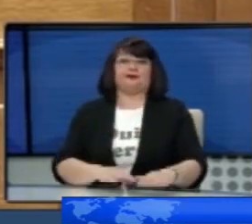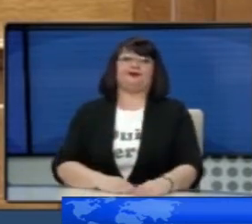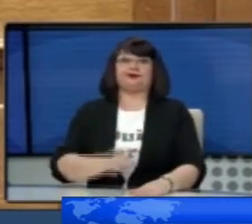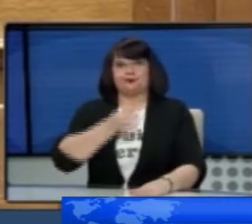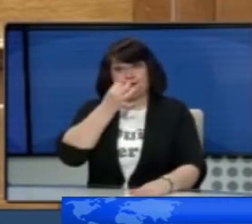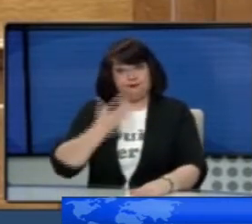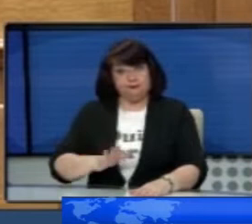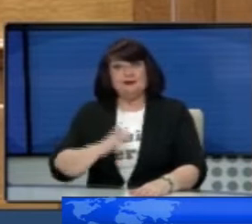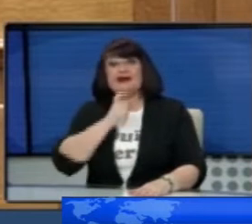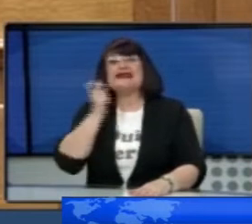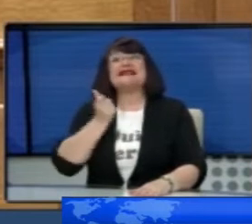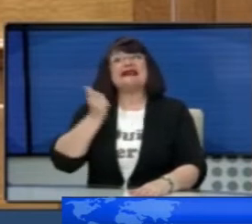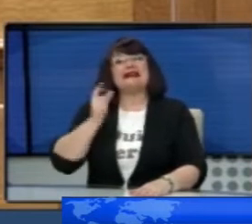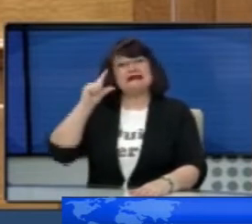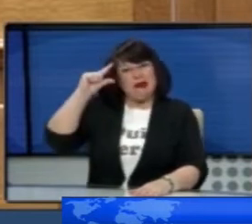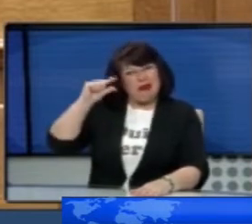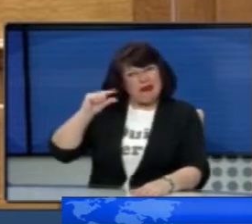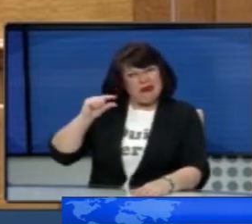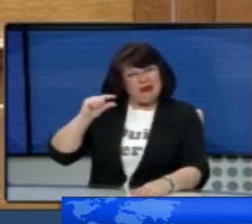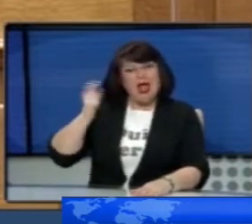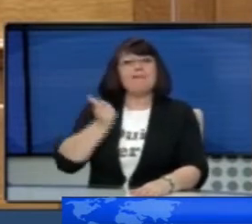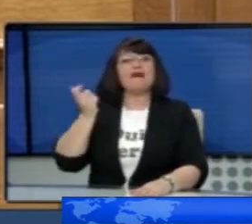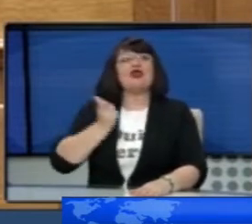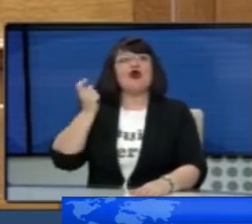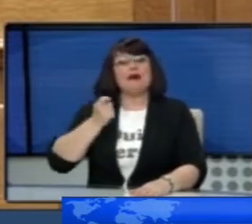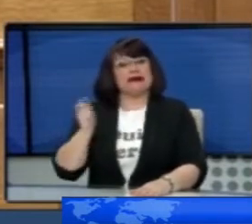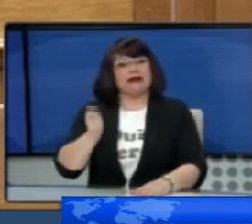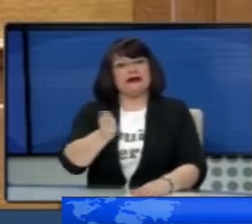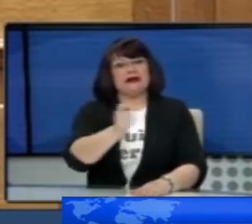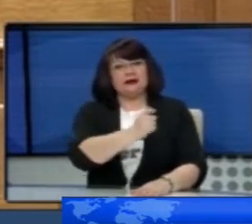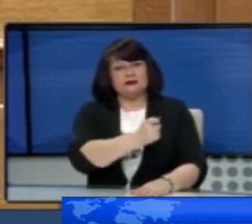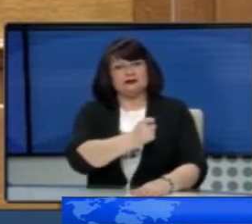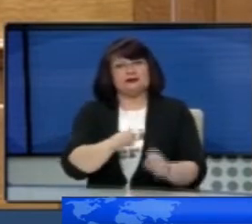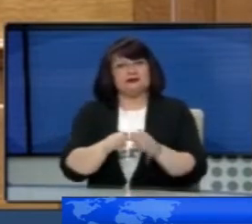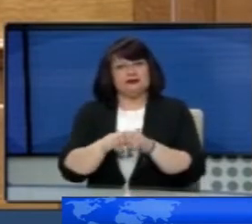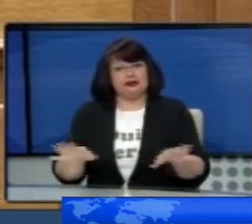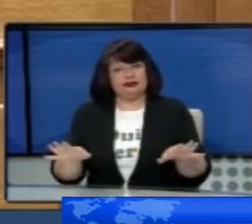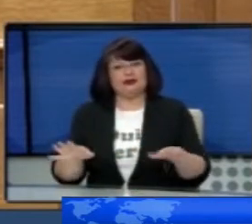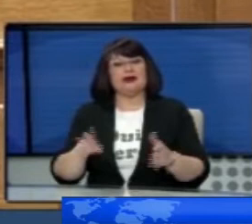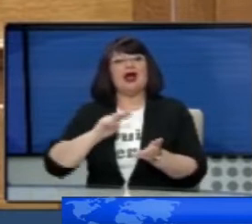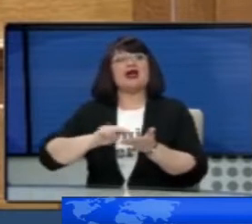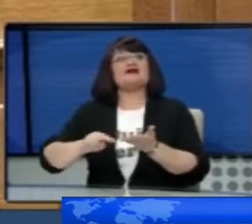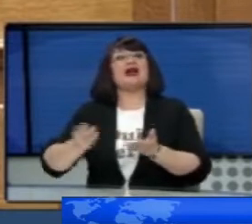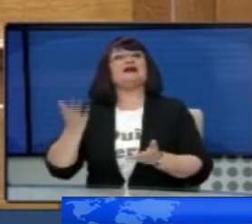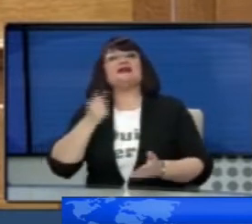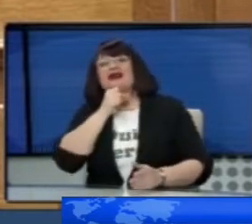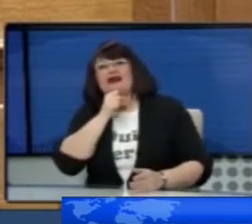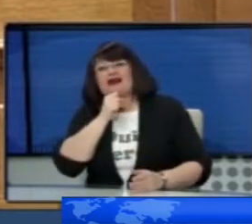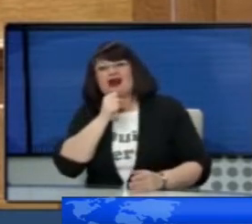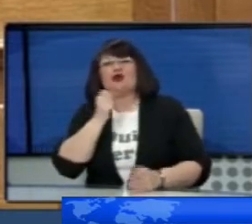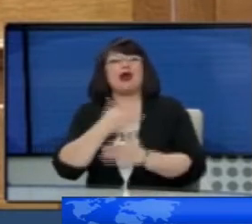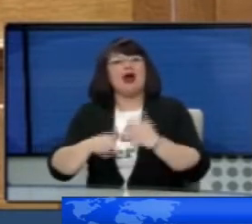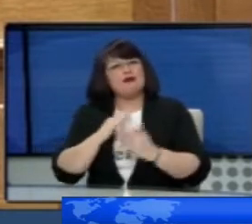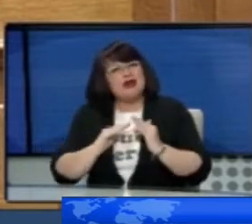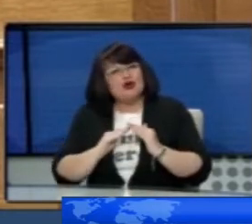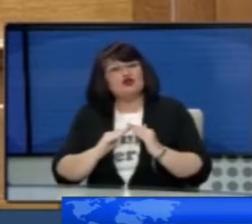Αναφέρθηκα ήδη στους χαμηλοταξιούχους, τα επιδόματα των οποίων απλώθηκαν σε ανασφάλιστους υπερήλικες, σε αμαία συμπολίτες